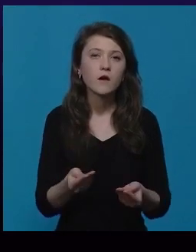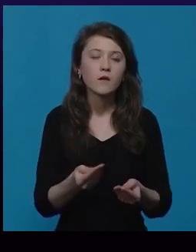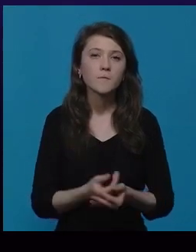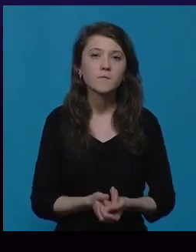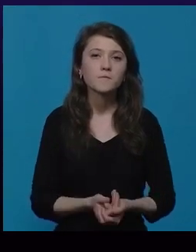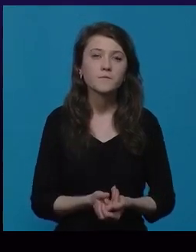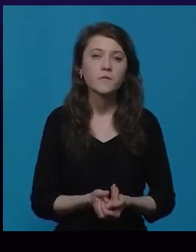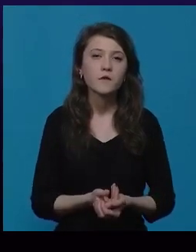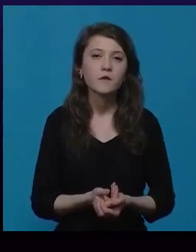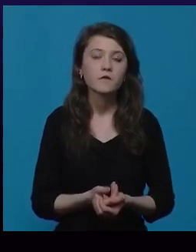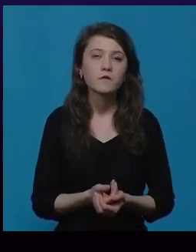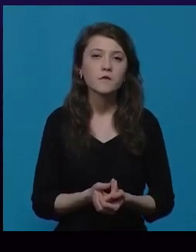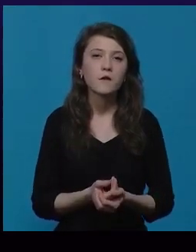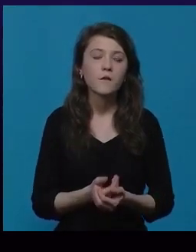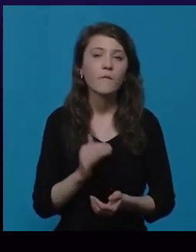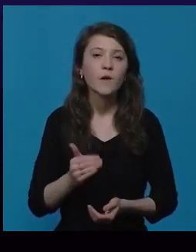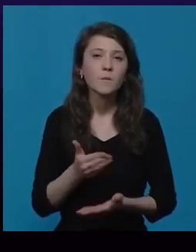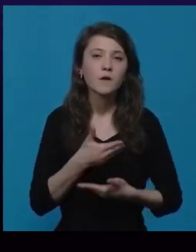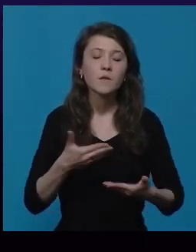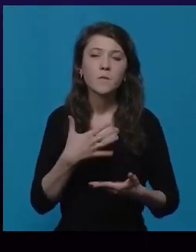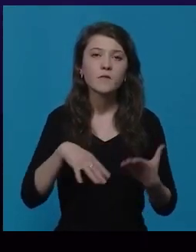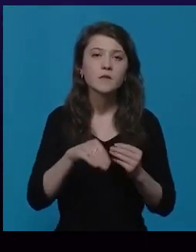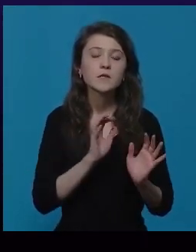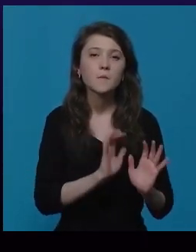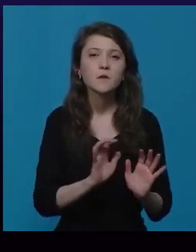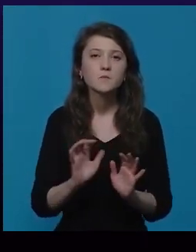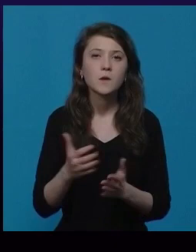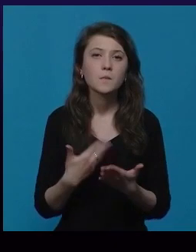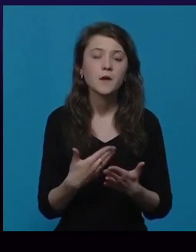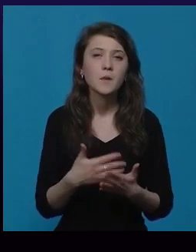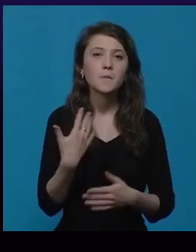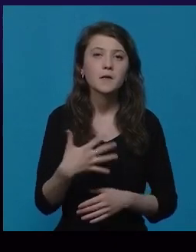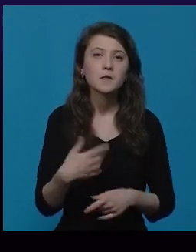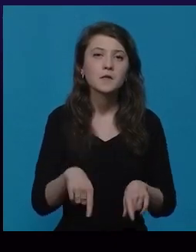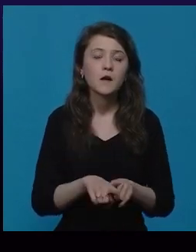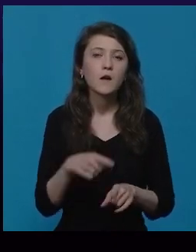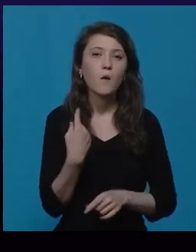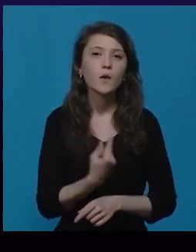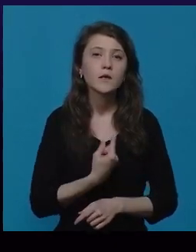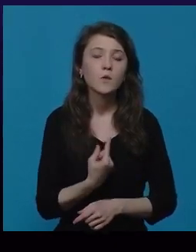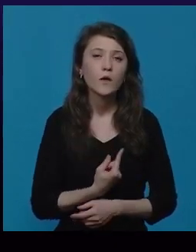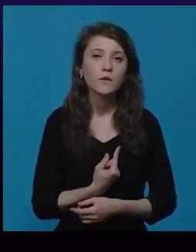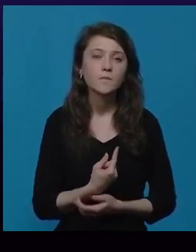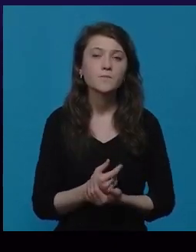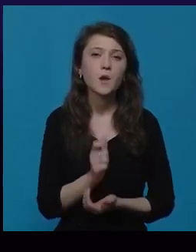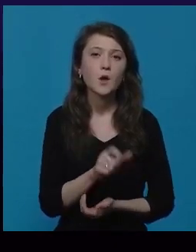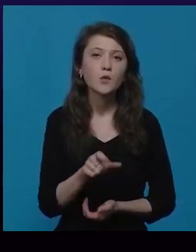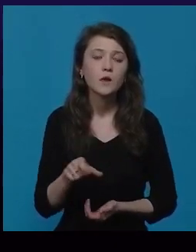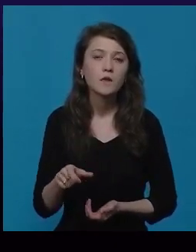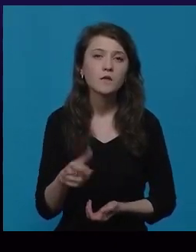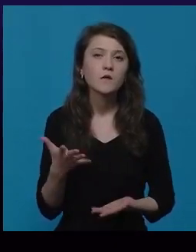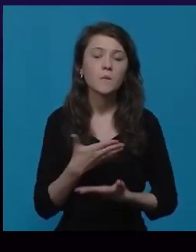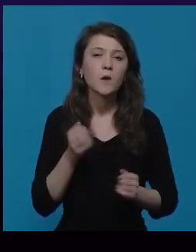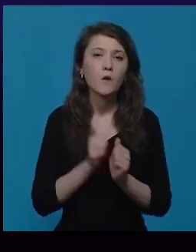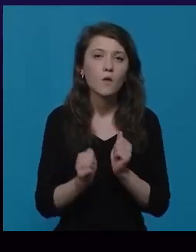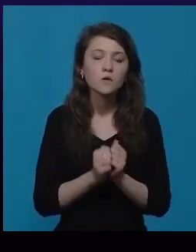фірма нам. Ми практично всіх забезпечили. У нас біля 50 таких одиноких людей, які ми кожному